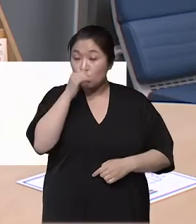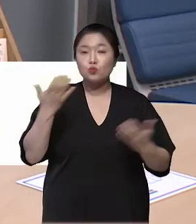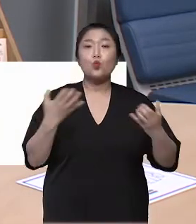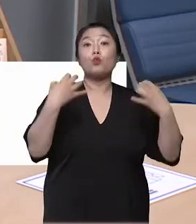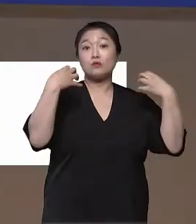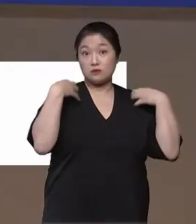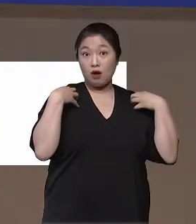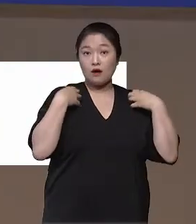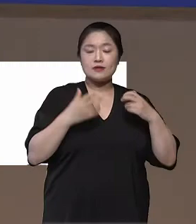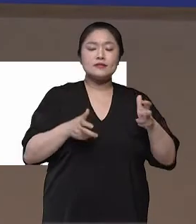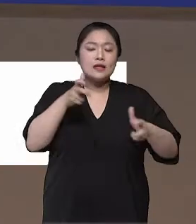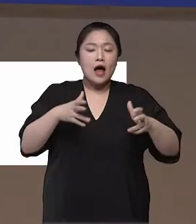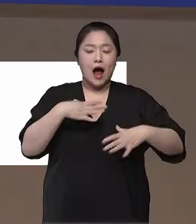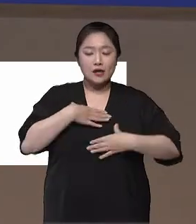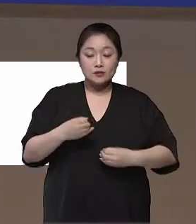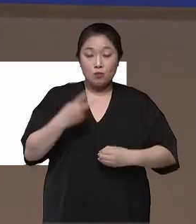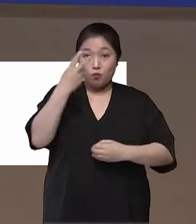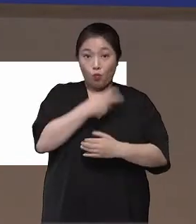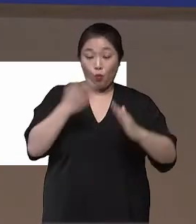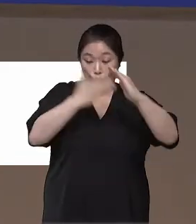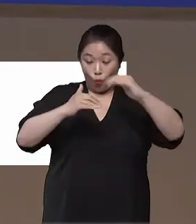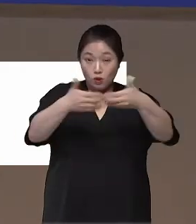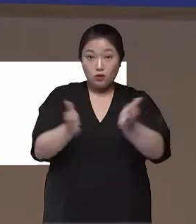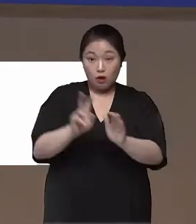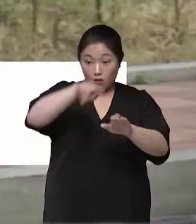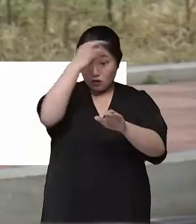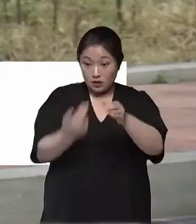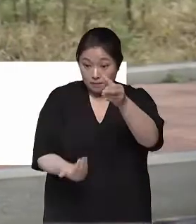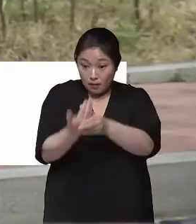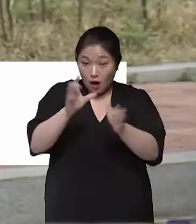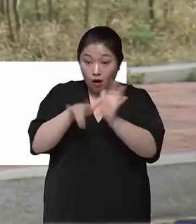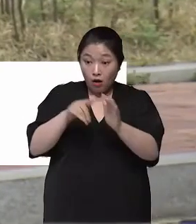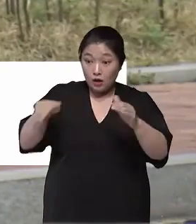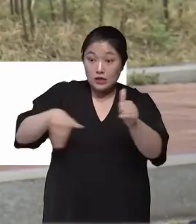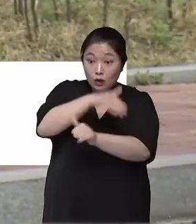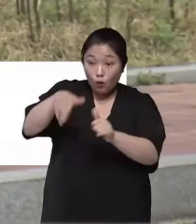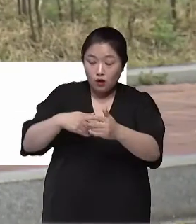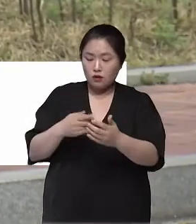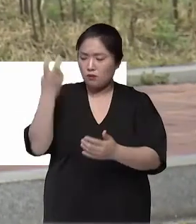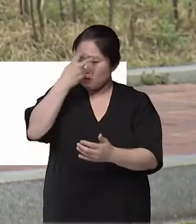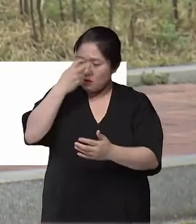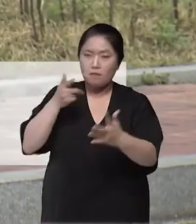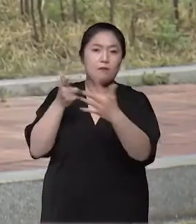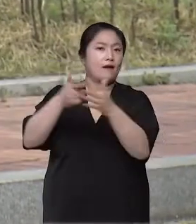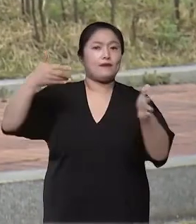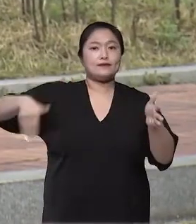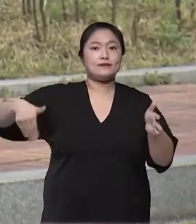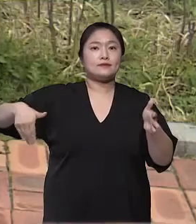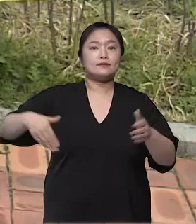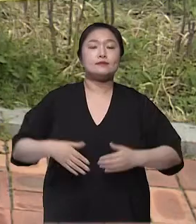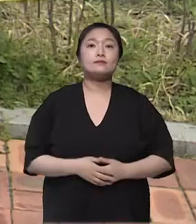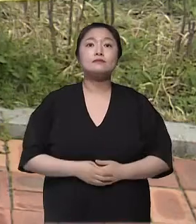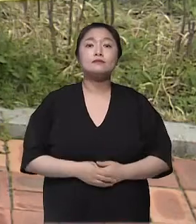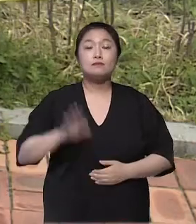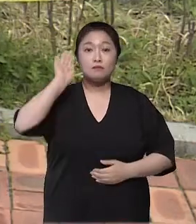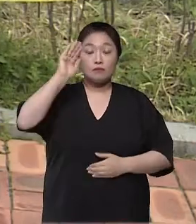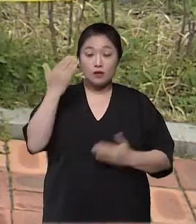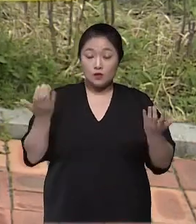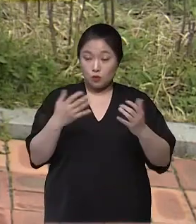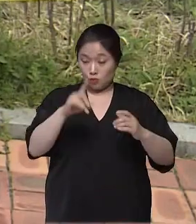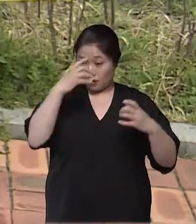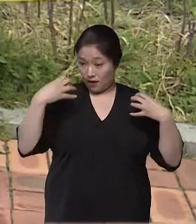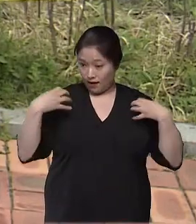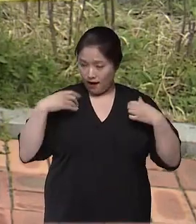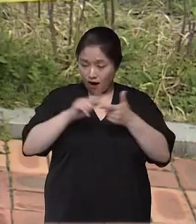노동청 이나 산업 안전보건공단 은 추락사고 현황 조차 파악하지 못하고 있습니다 최근 노동당